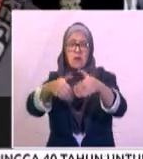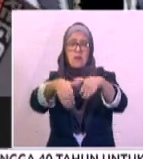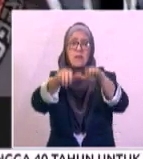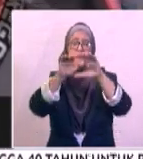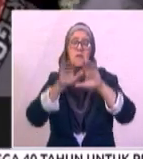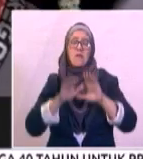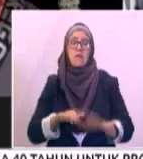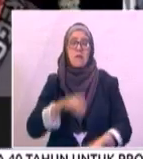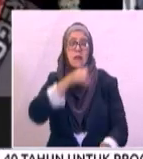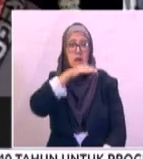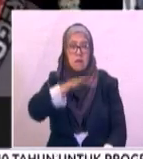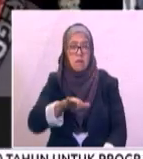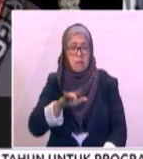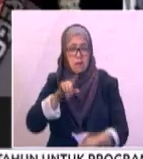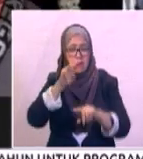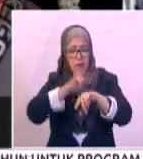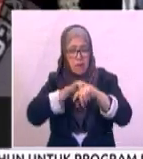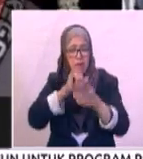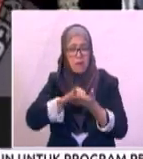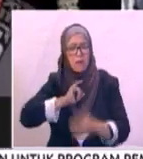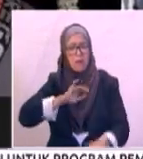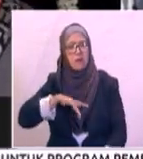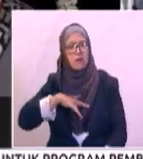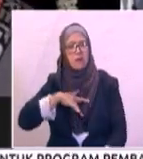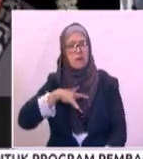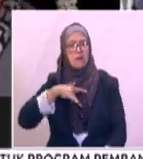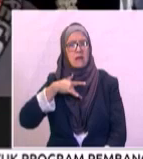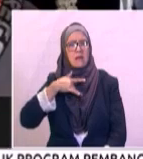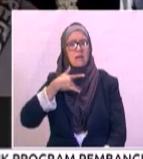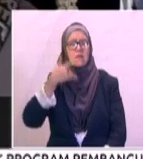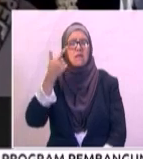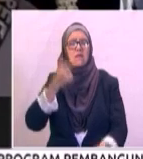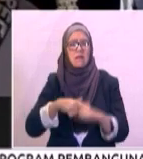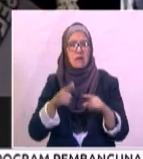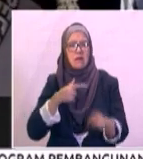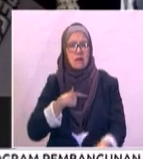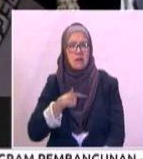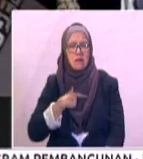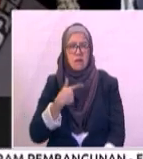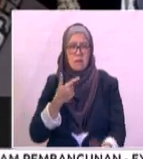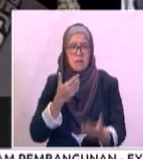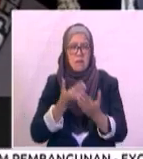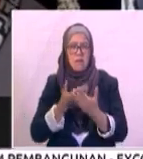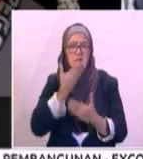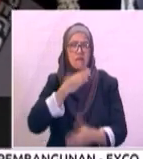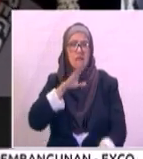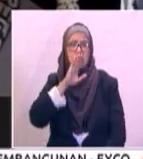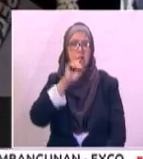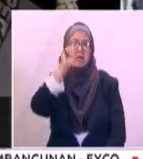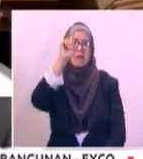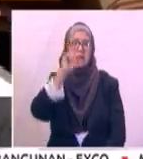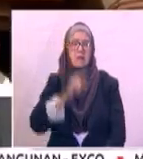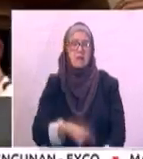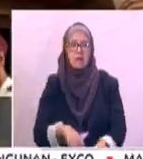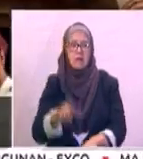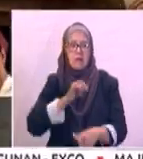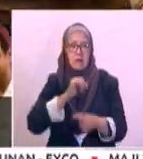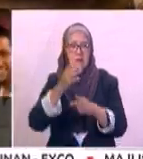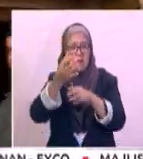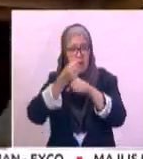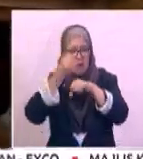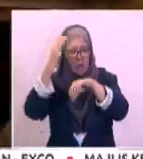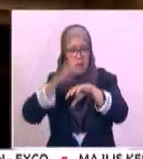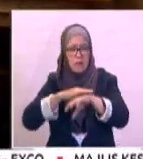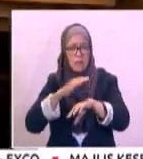nikmatnya kita dapat menerima panggilan daripada Allah ke bumi haram ini. Di